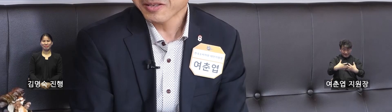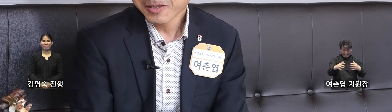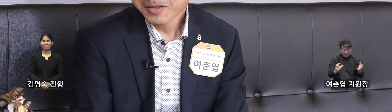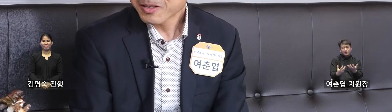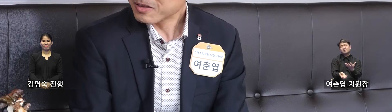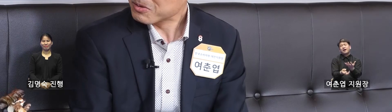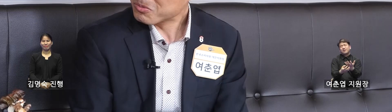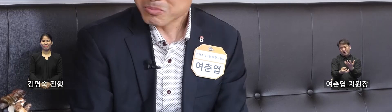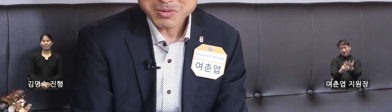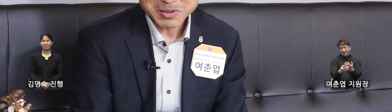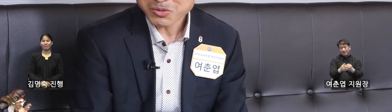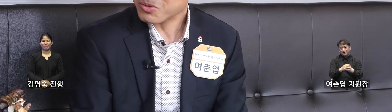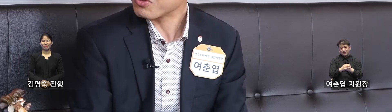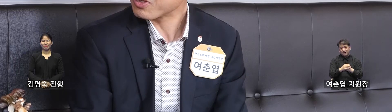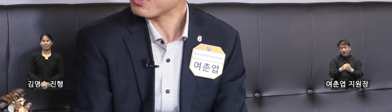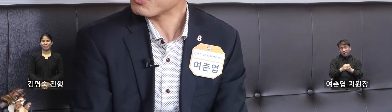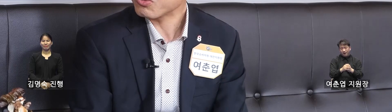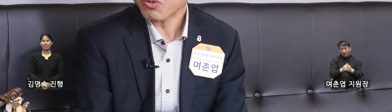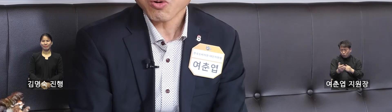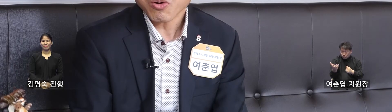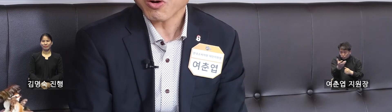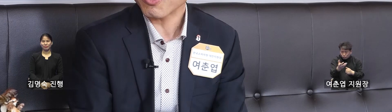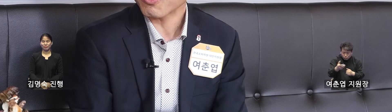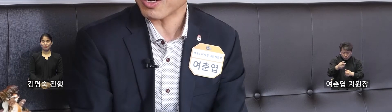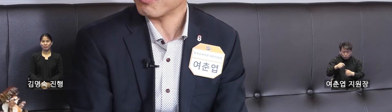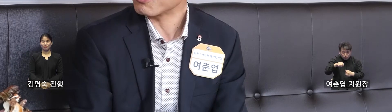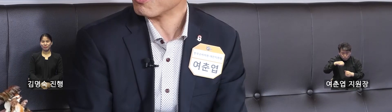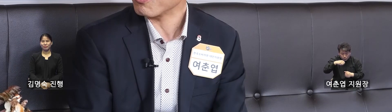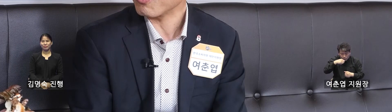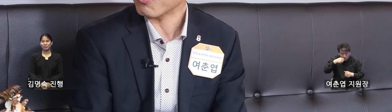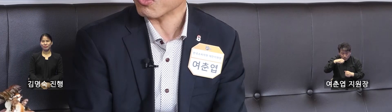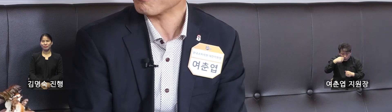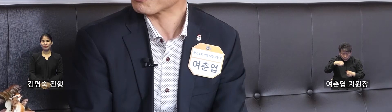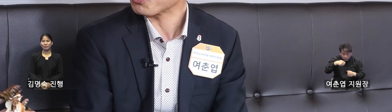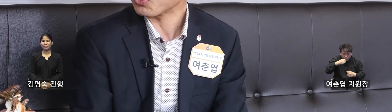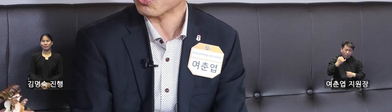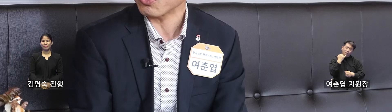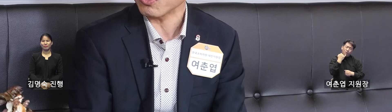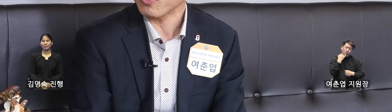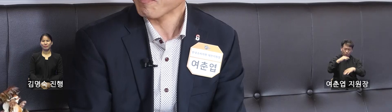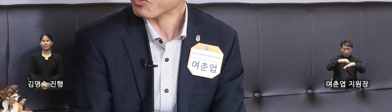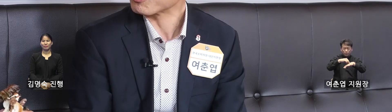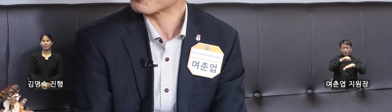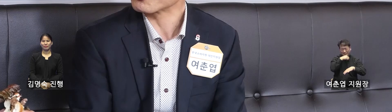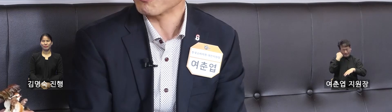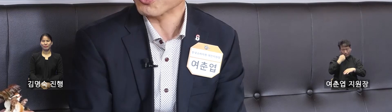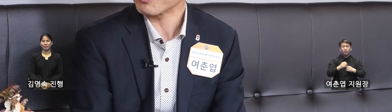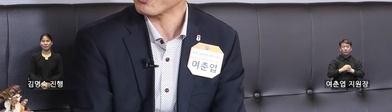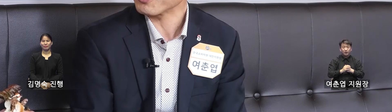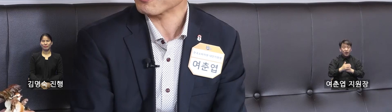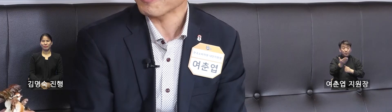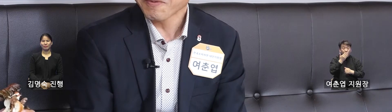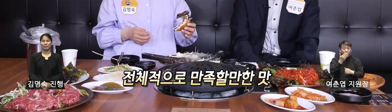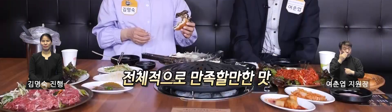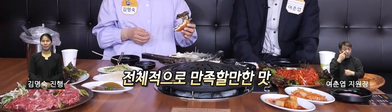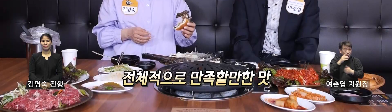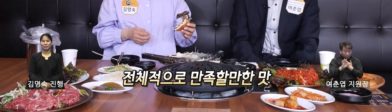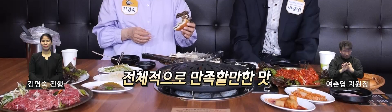갈비탕이 국물 맛도 끝내주고 갈비도 고기 맛도 좋고 하여튼